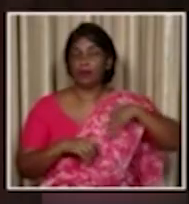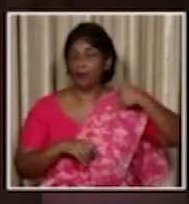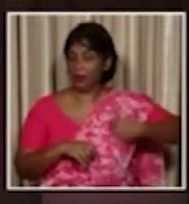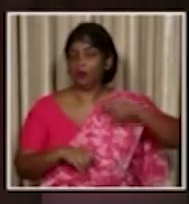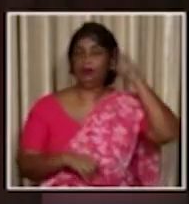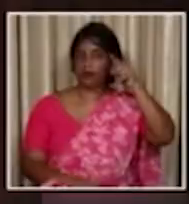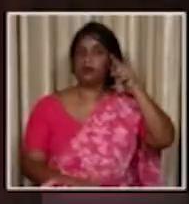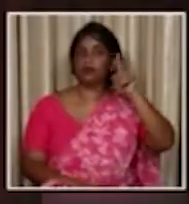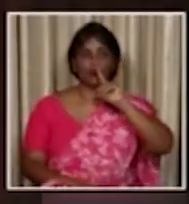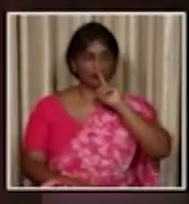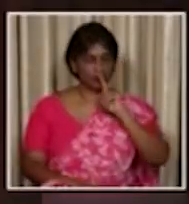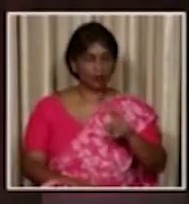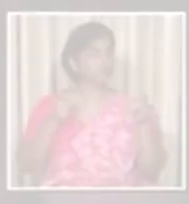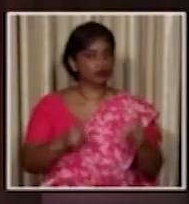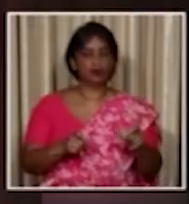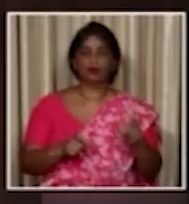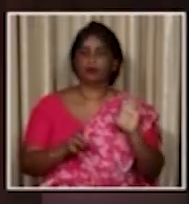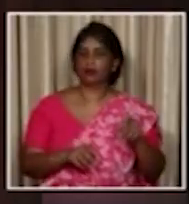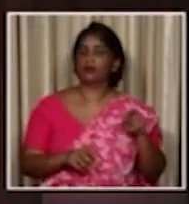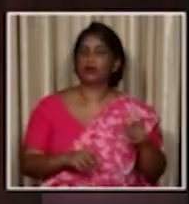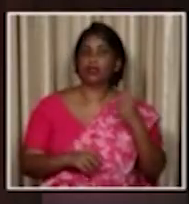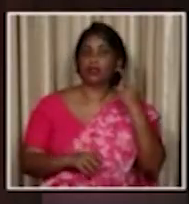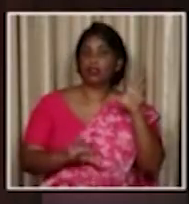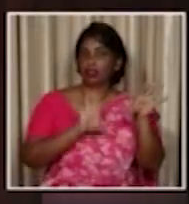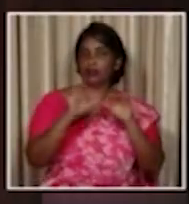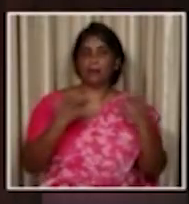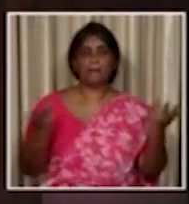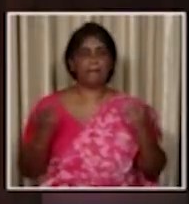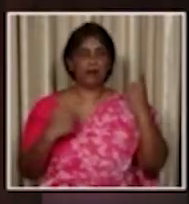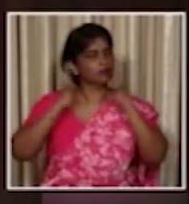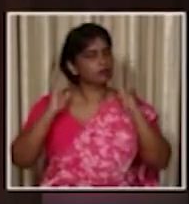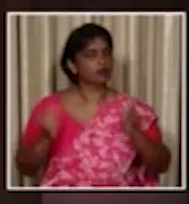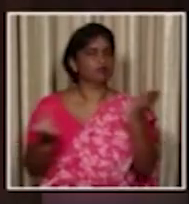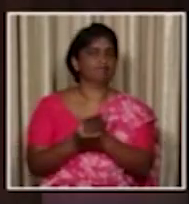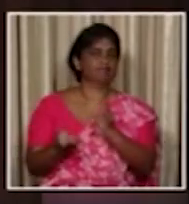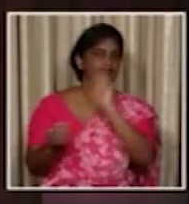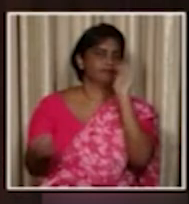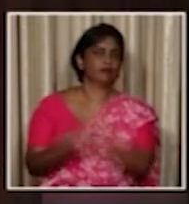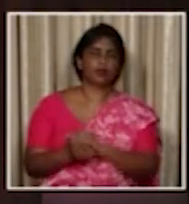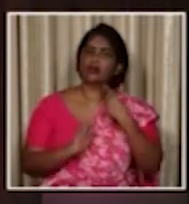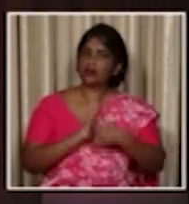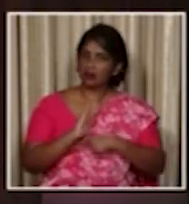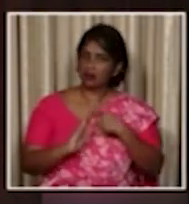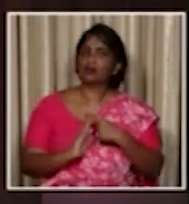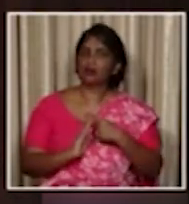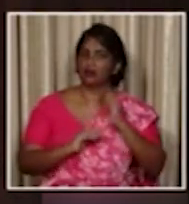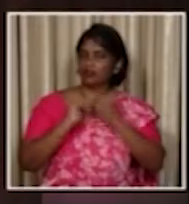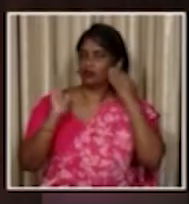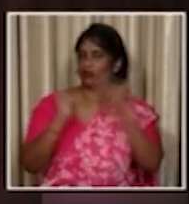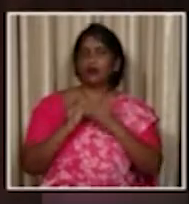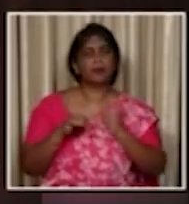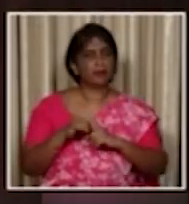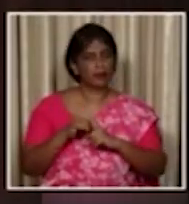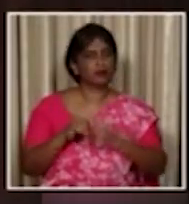ශේෂාධිකරණය අර දුන්න තහනම් නියෝගයේ එක දෙන්නෙක් පත් කරගන්න බැරුව ඉන්නවා ශේෂාධිකරණයට. මේක මේ රටේ ජස්ටිස් සිස්ටම් එක පිළිබඳ ප්‍රශ්නයක්.